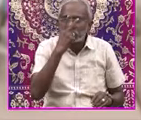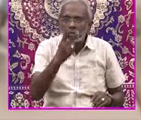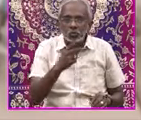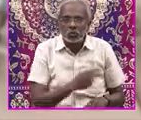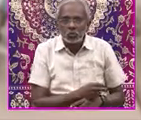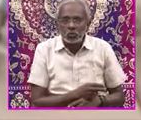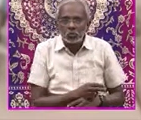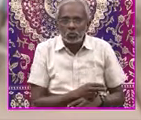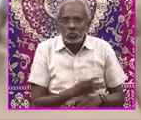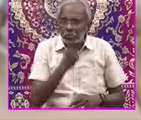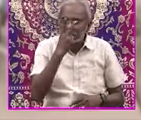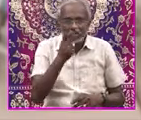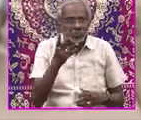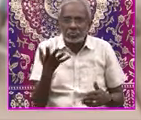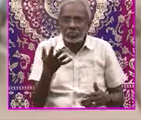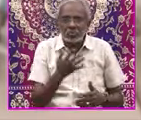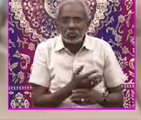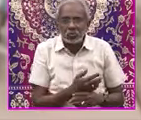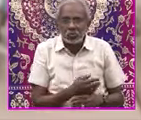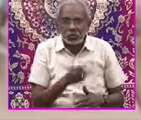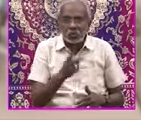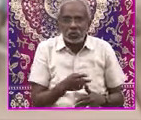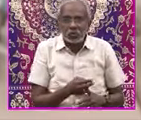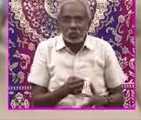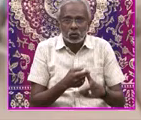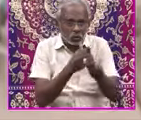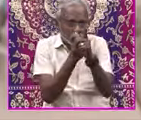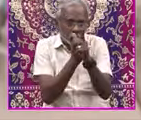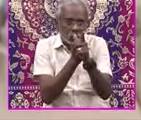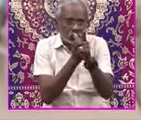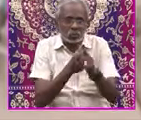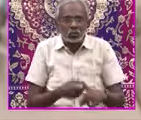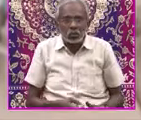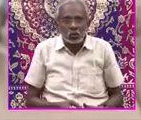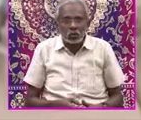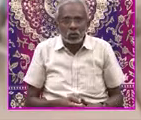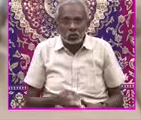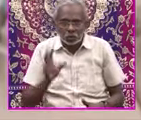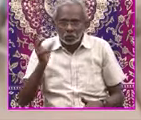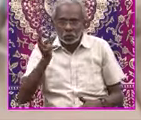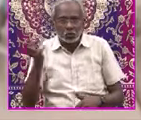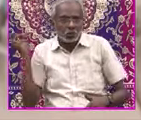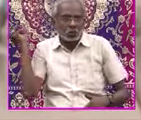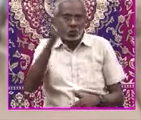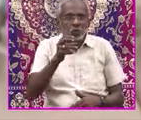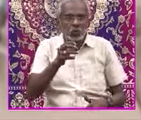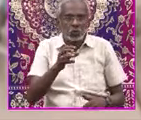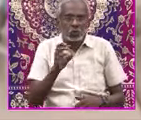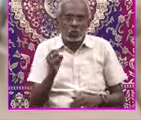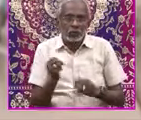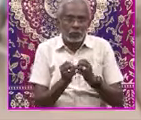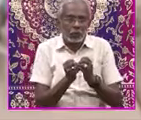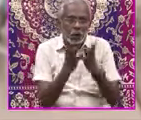கேள்விப்பட்டிருக்க மாட்டீர்கள். இப்பொழுது நீங்கள் அறிந்ததெல்லாம் துப்பாக்கி, கையெறி குண்டு, வெடிகுண்டு,